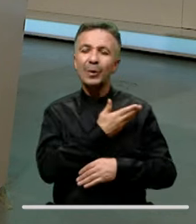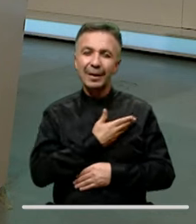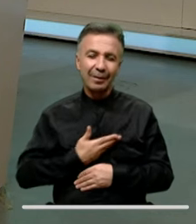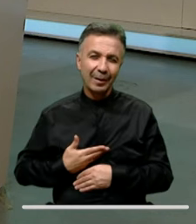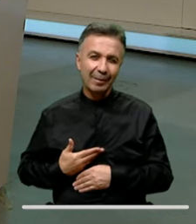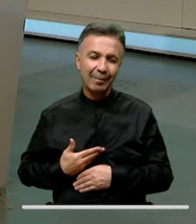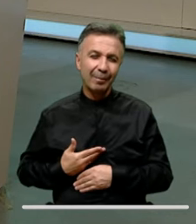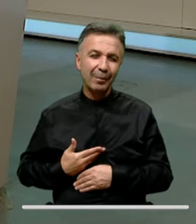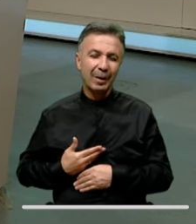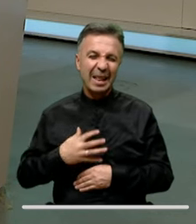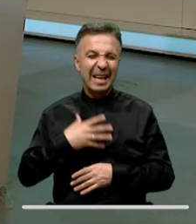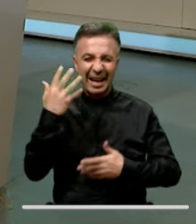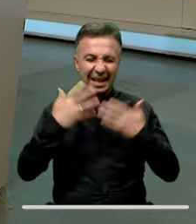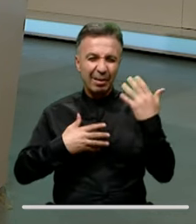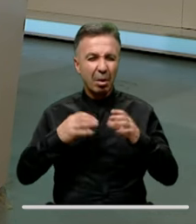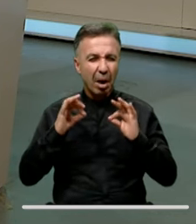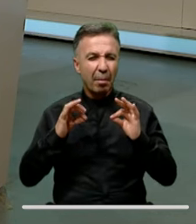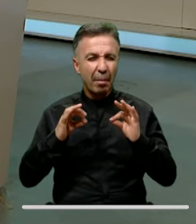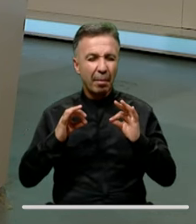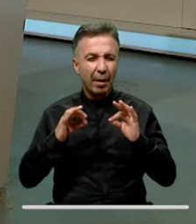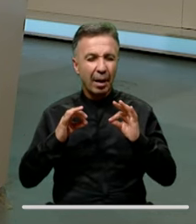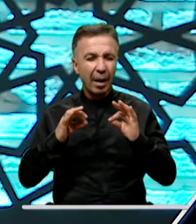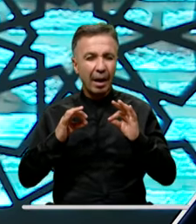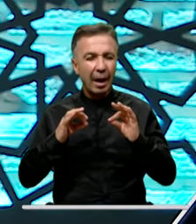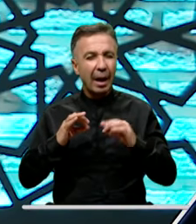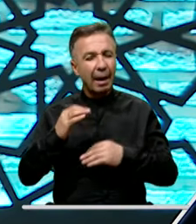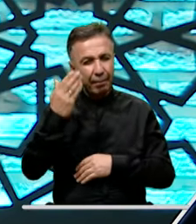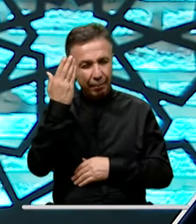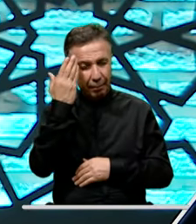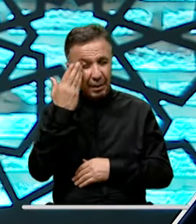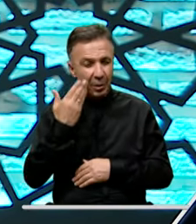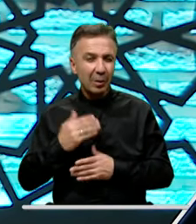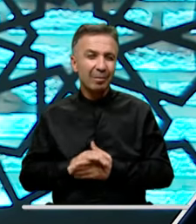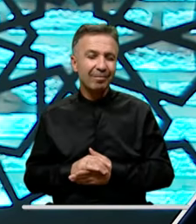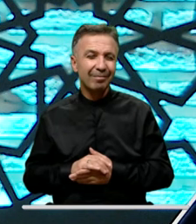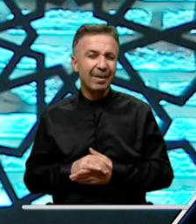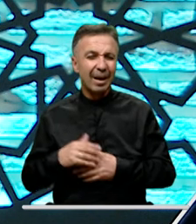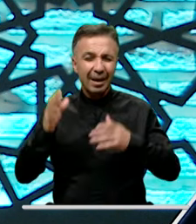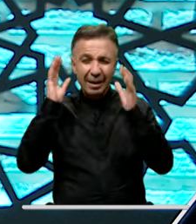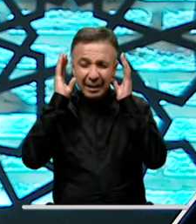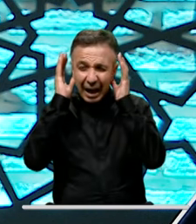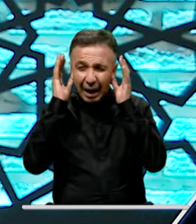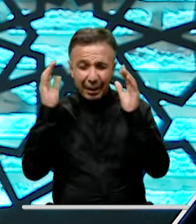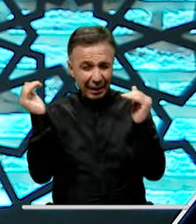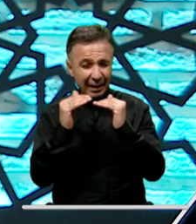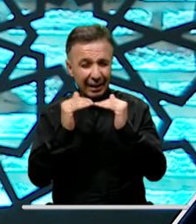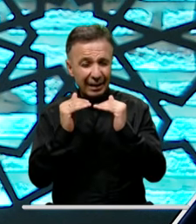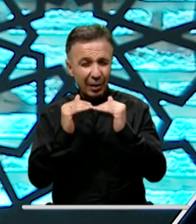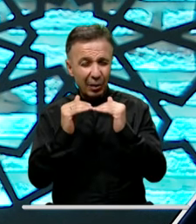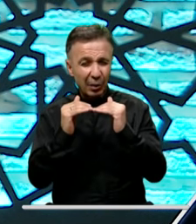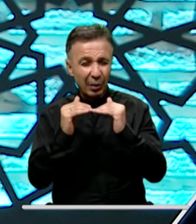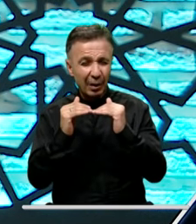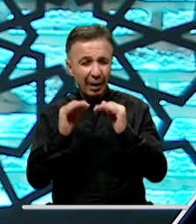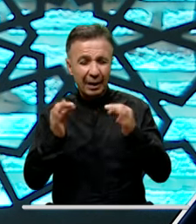Bu televizyonun başında hiç kalkmak istemiyor. Tam benim namazım denk geliyor. Nasıl namaz kılayım? Hocalar kaçar diye düşünüyorum